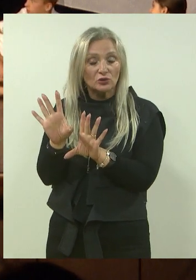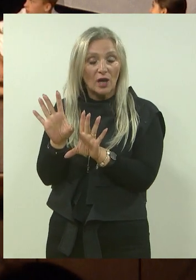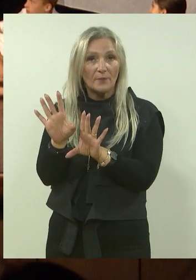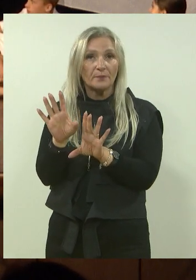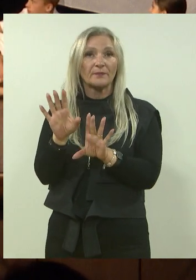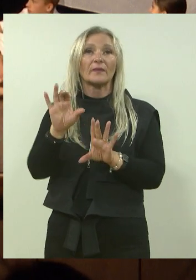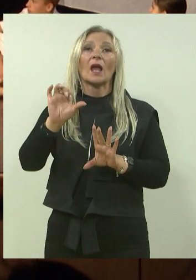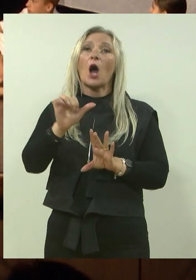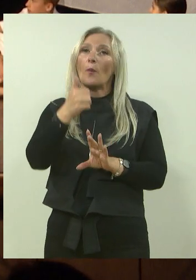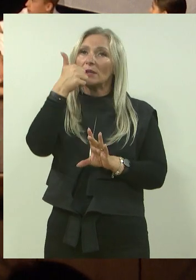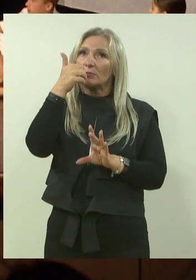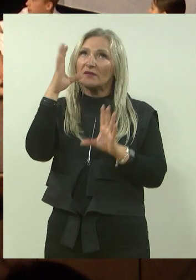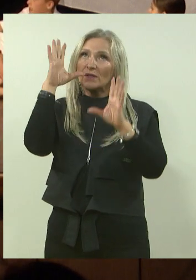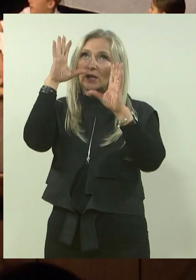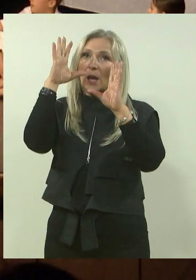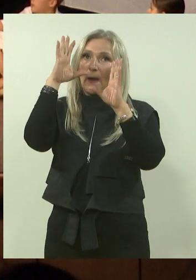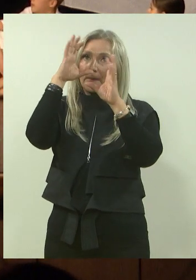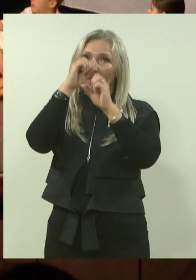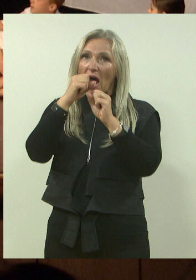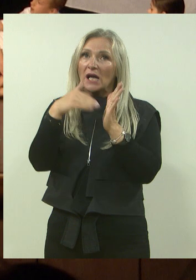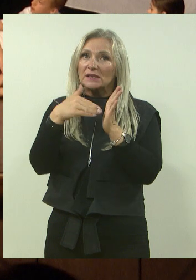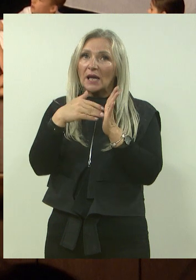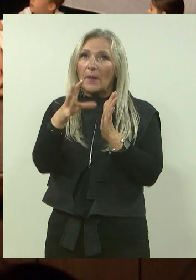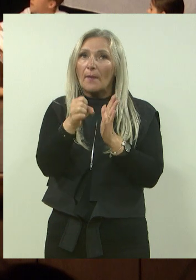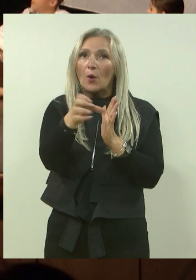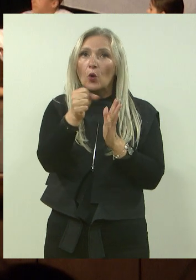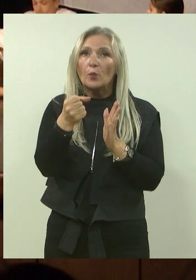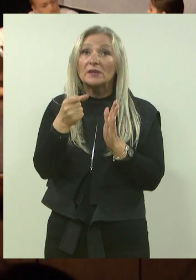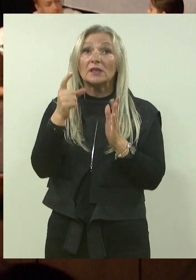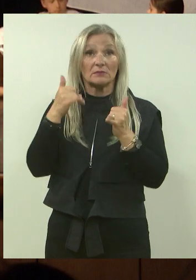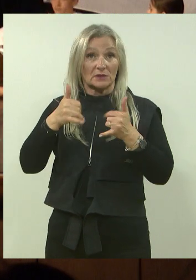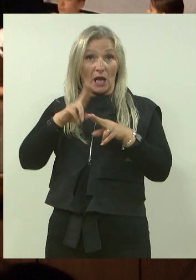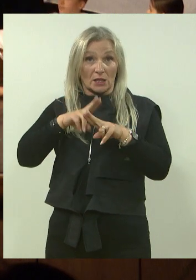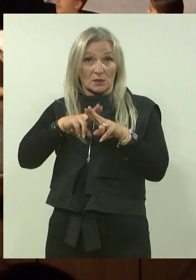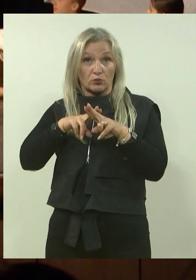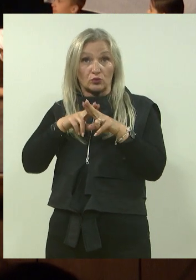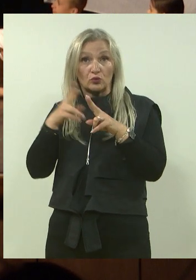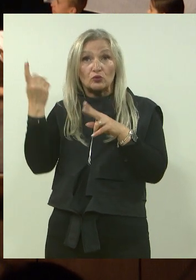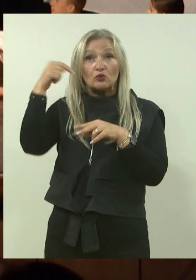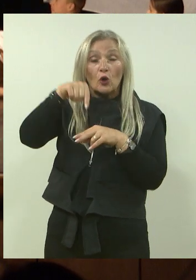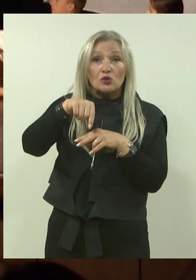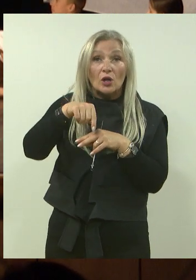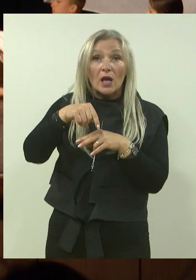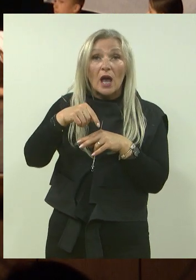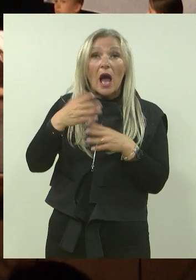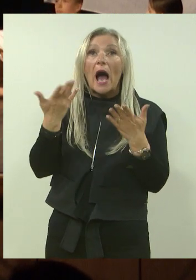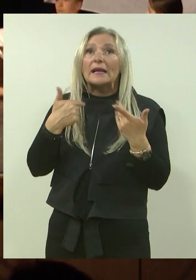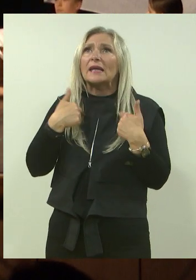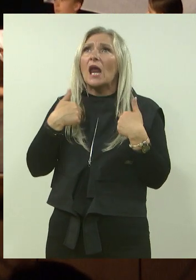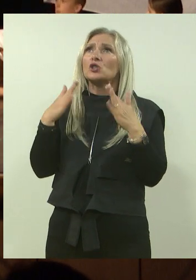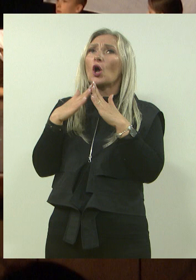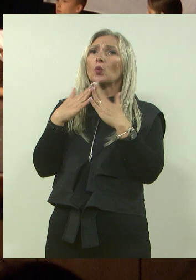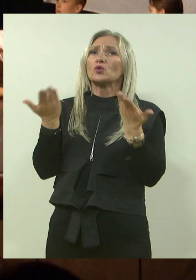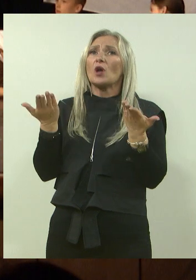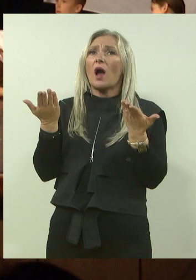i opet treba prije prvih mraki pobrati. Denas budu se kao male dece i čistih duši motale. A gdje bo nam kućica? Pa